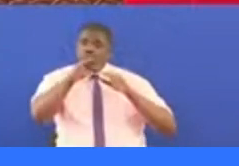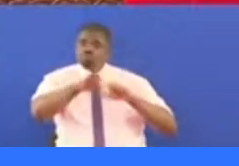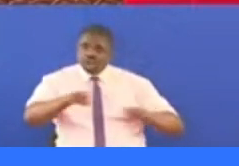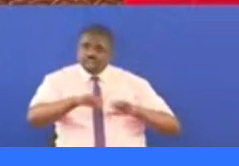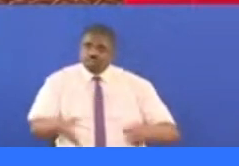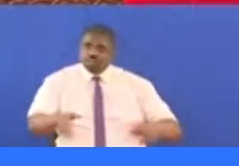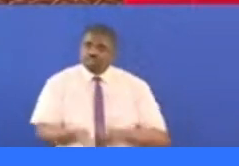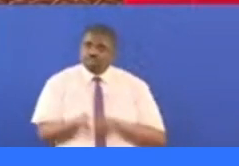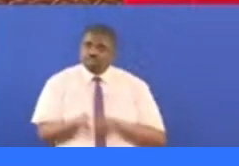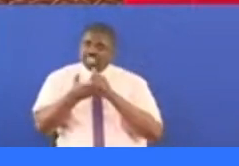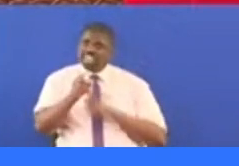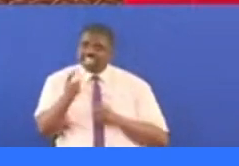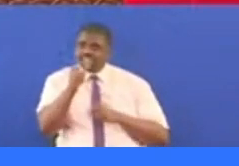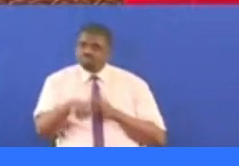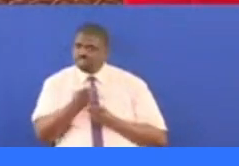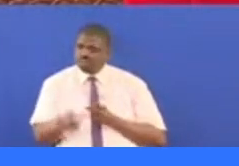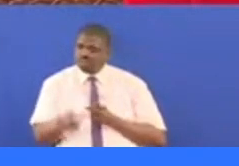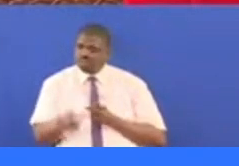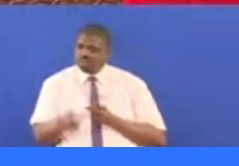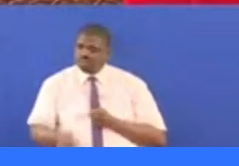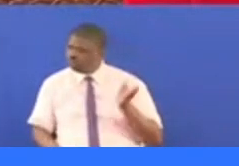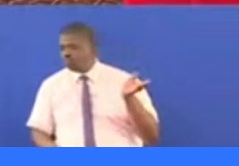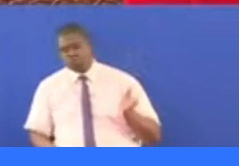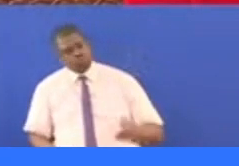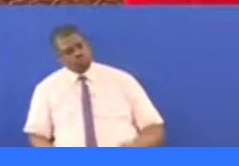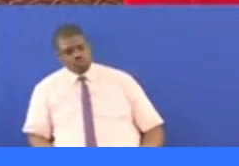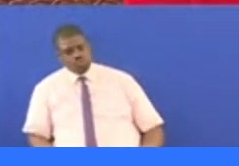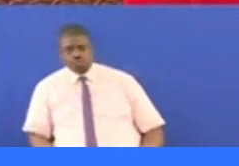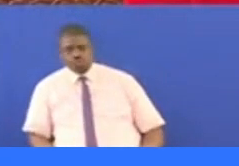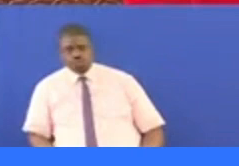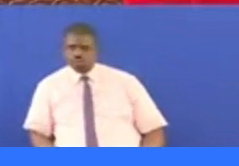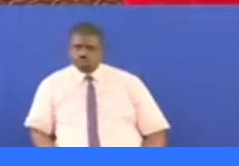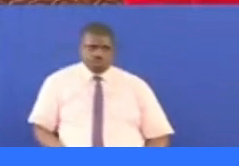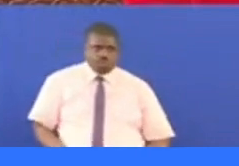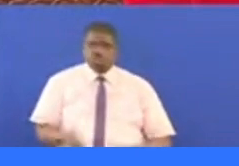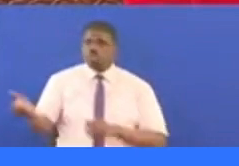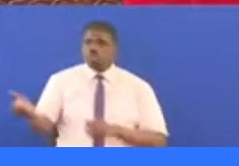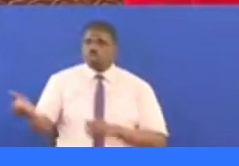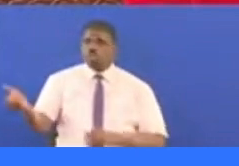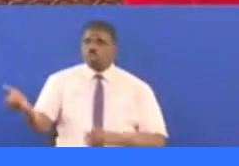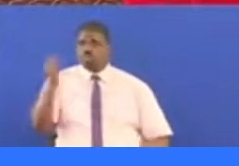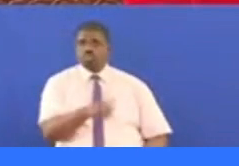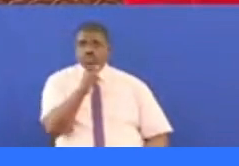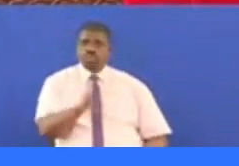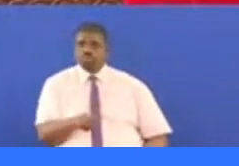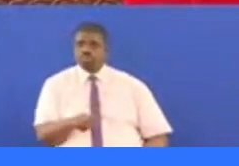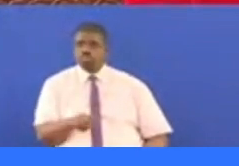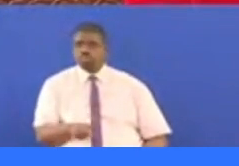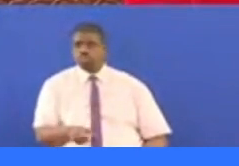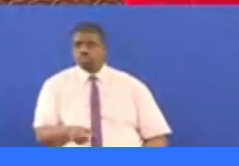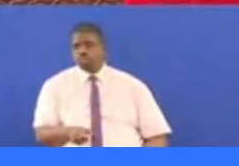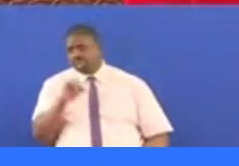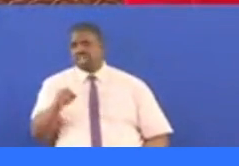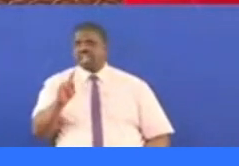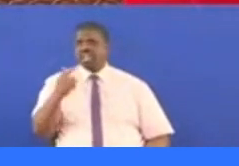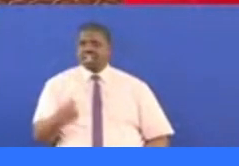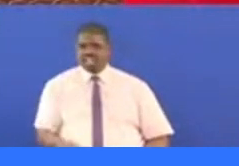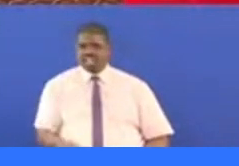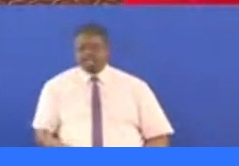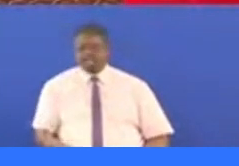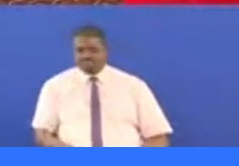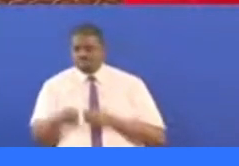unamsaidia nini mtu kama huyu? Mheshimiwa Mwenyekiti, unamchukua mtu wetu umerikuruti vijana kutoka JKT ukawape block